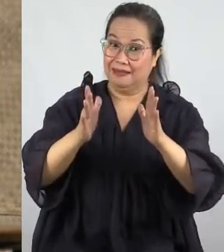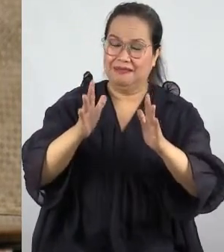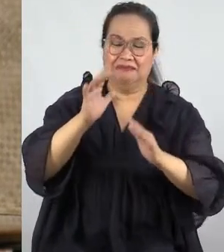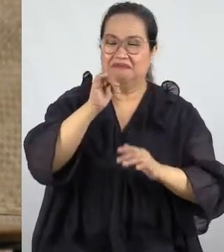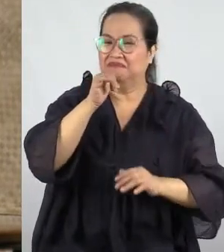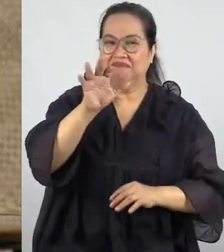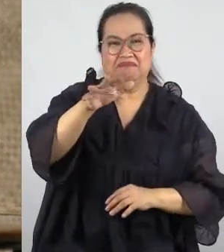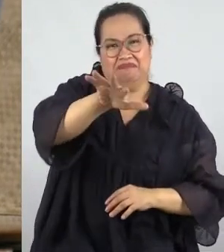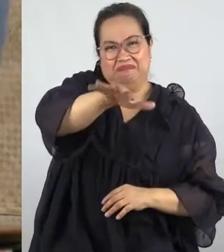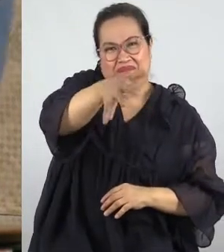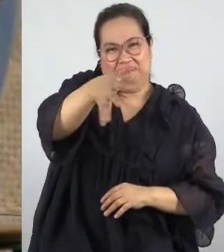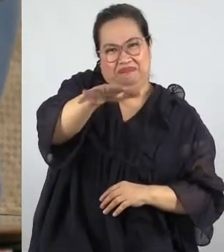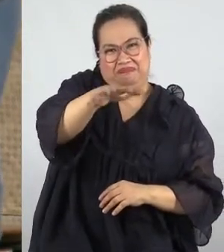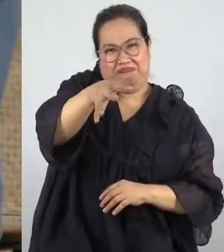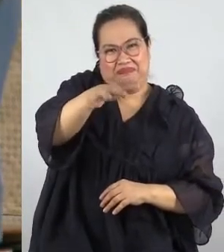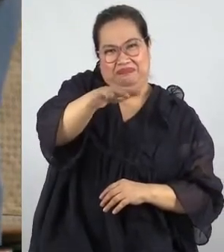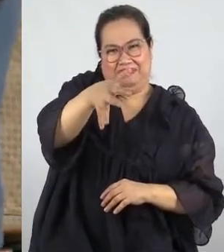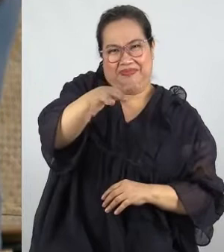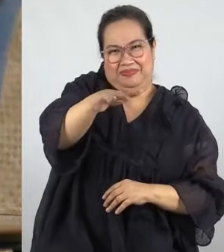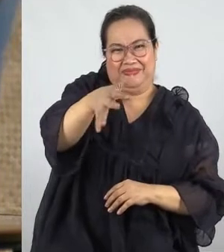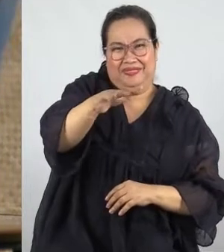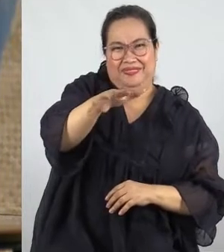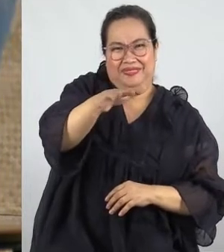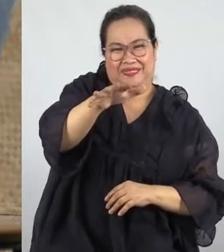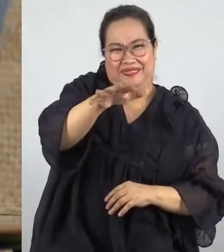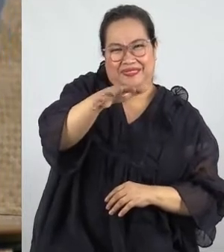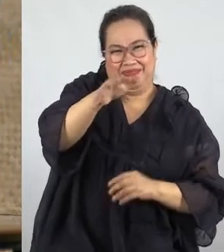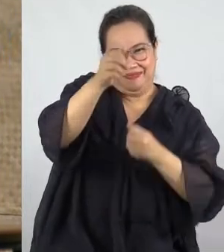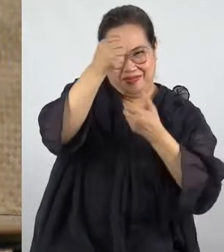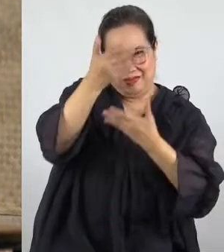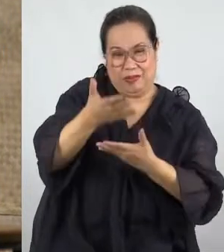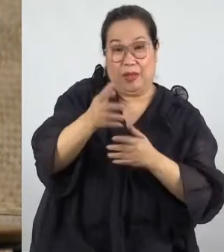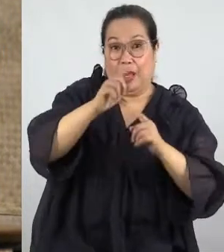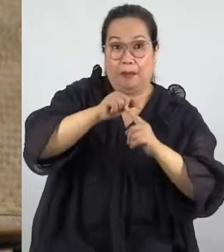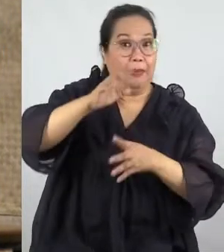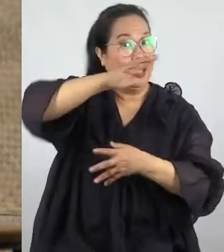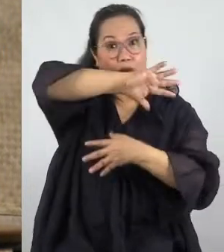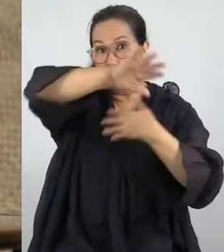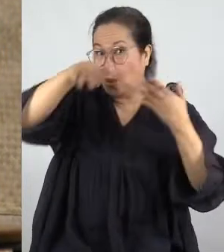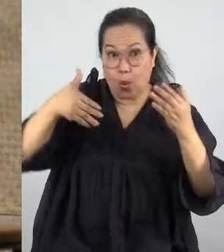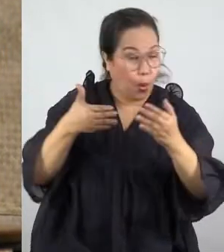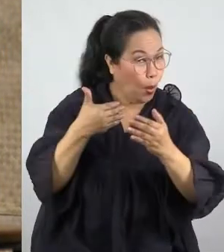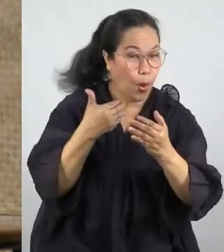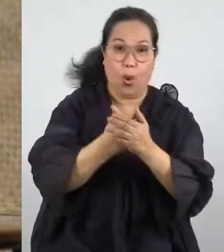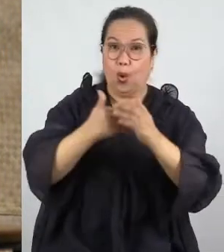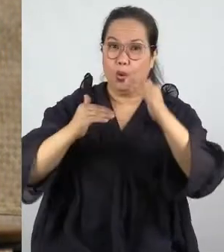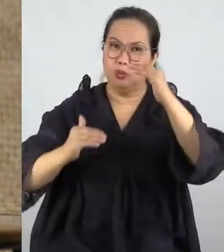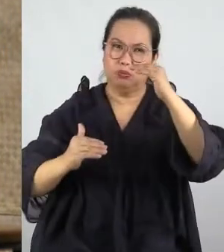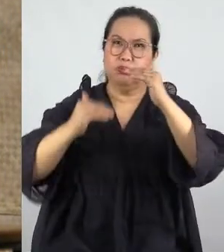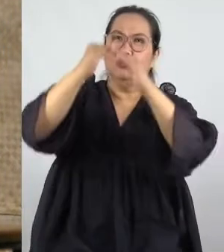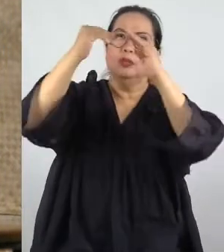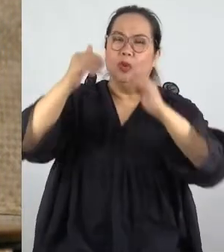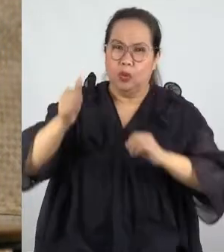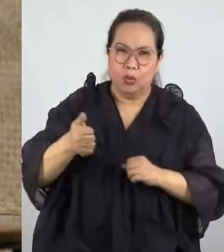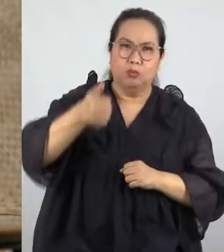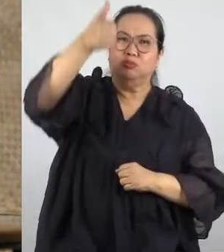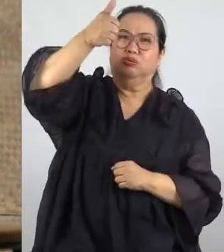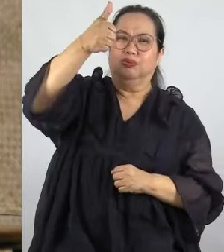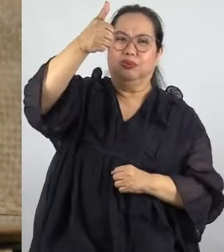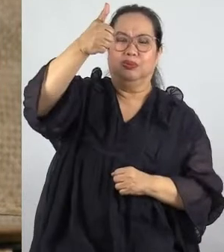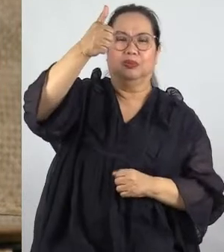hindi minimum compliance, kundi maximum commitment.